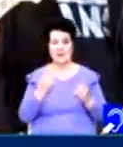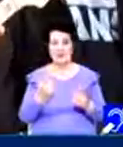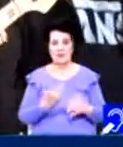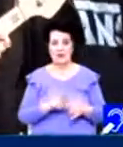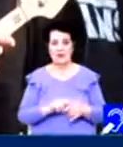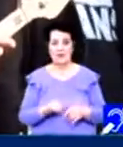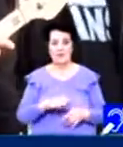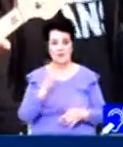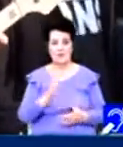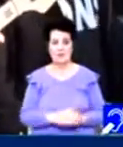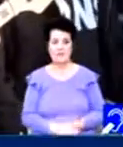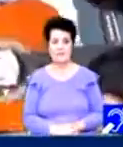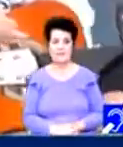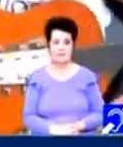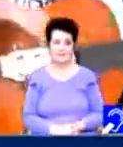Pink Floyd sau Queen.